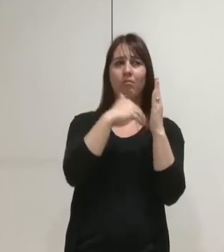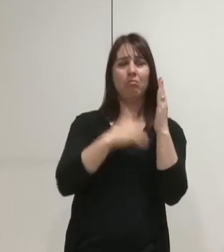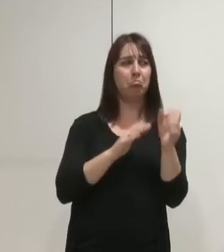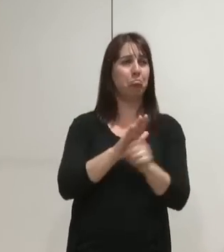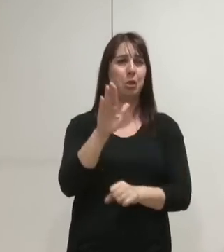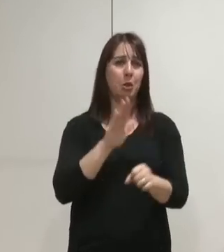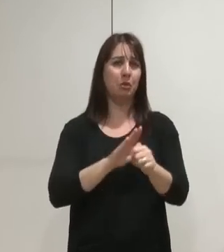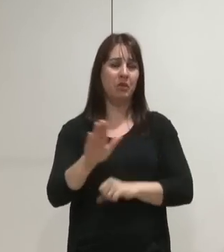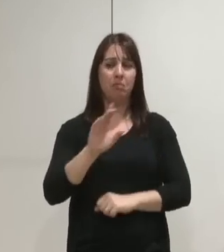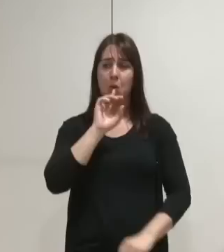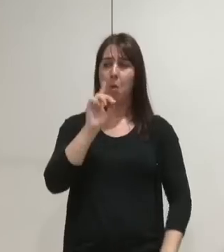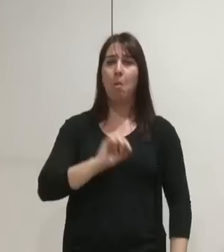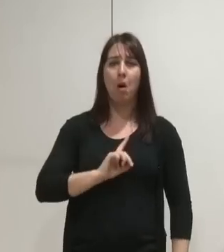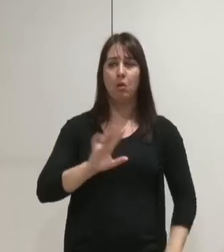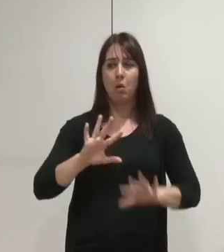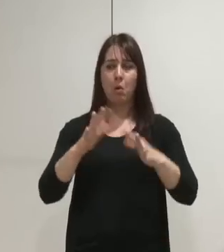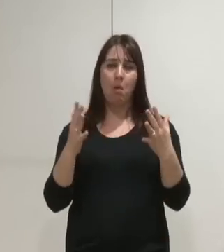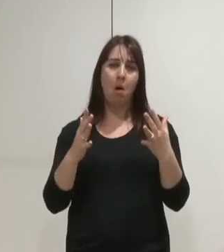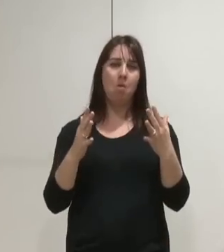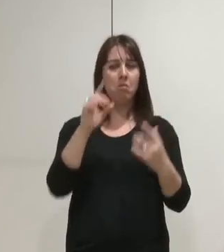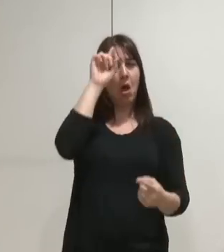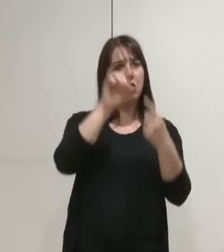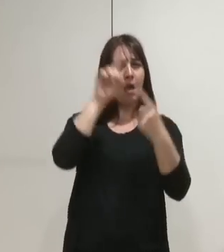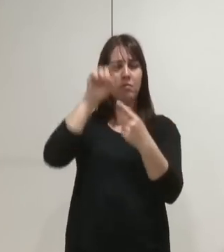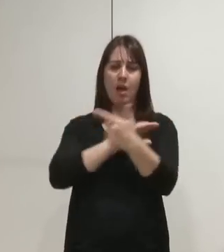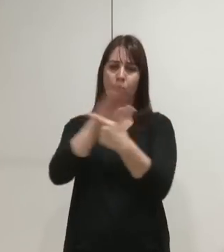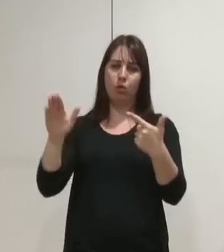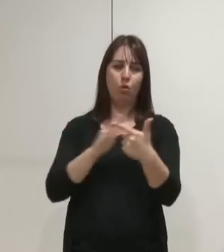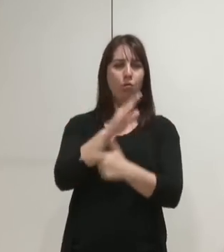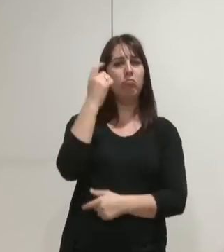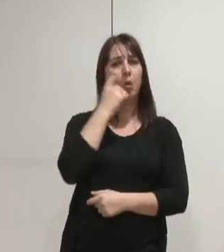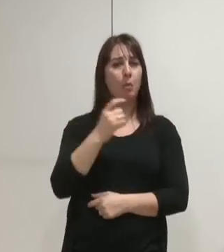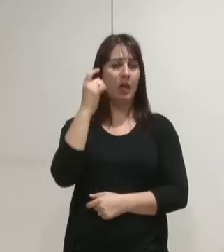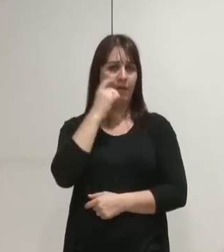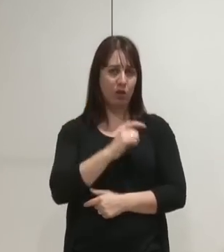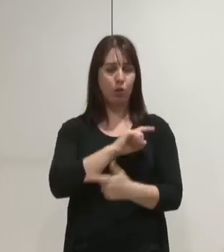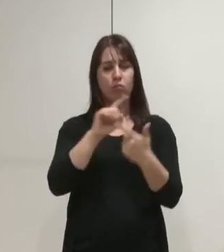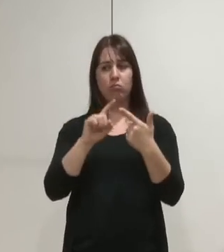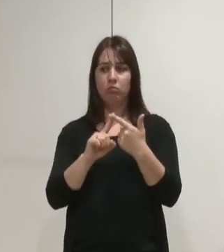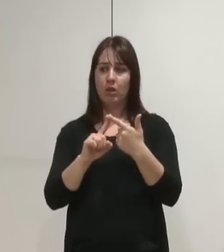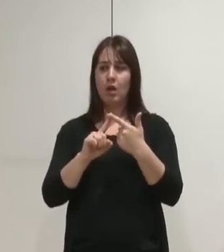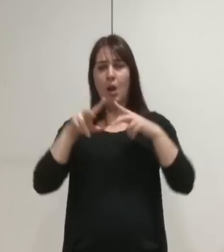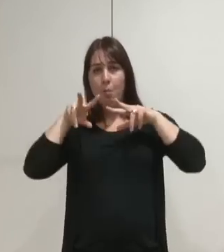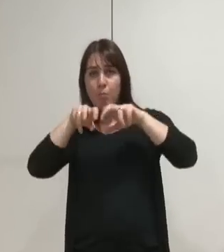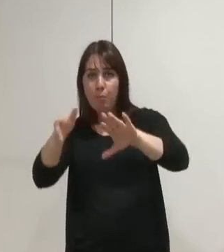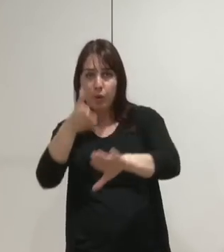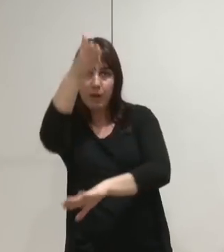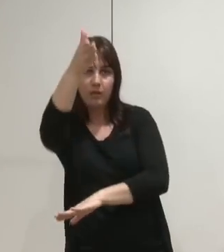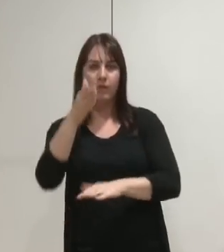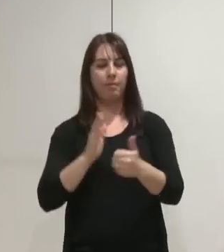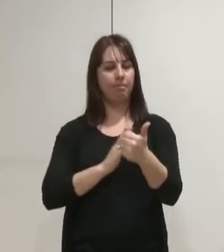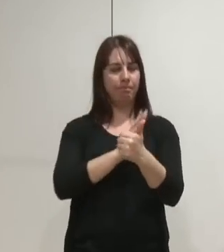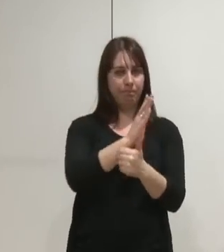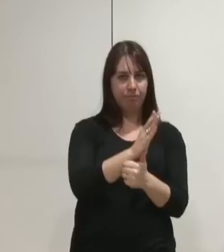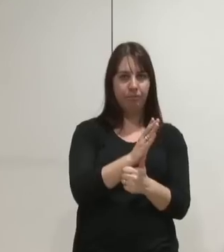de la commande qu'on peut regrouper en gros sur deux thèmes autour de l'observation et autour de la prospective l'observation à